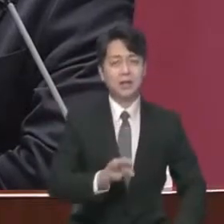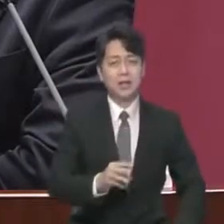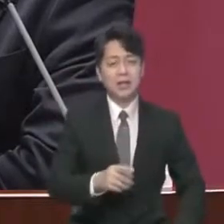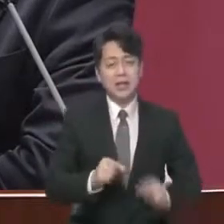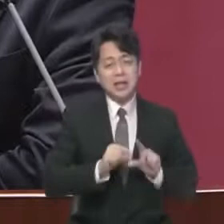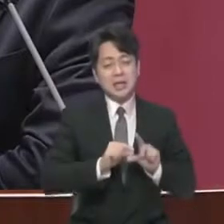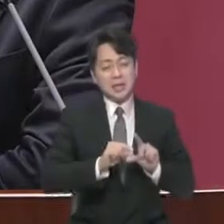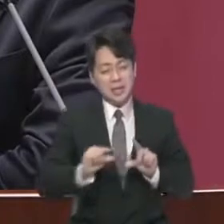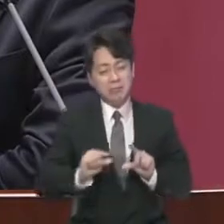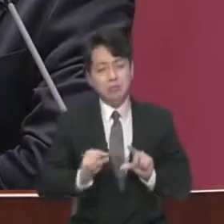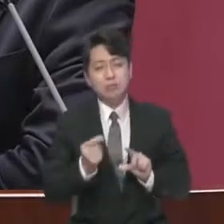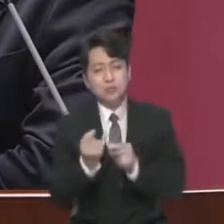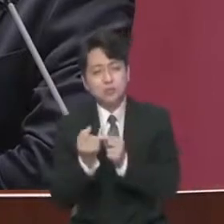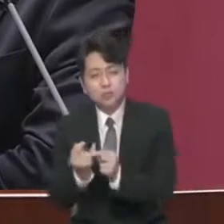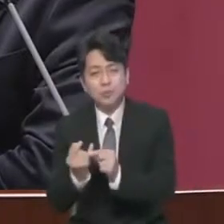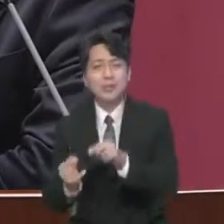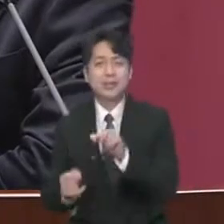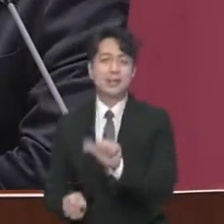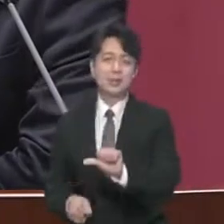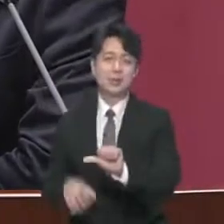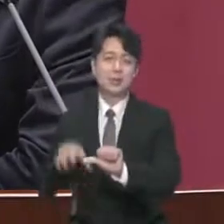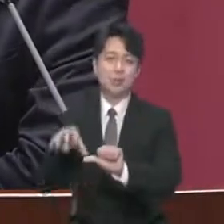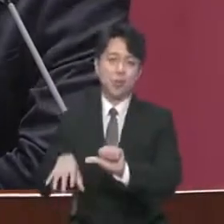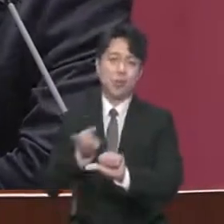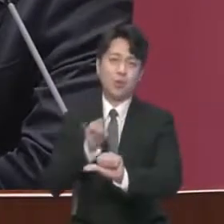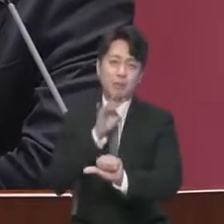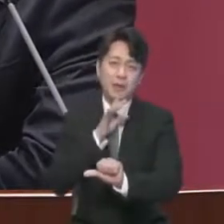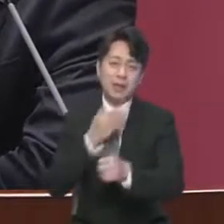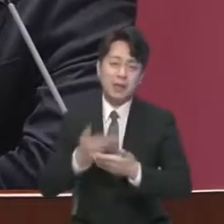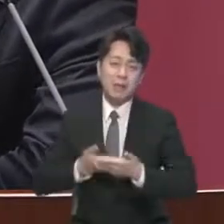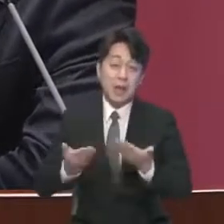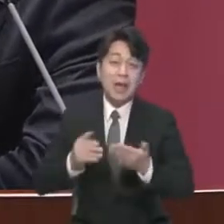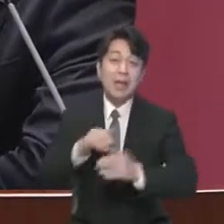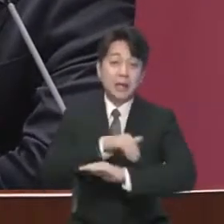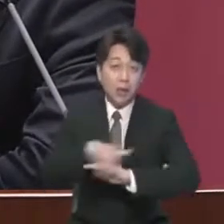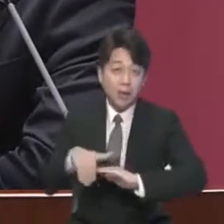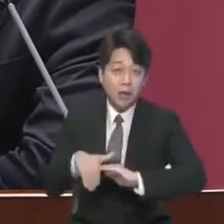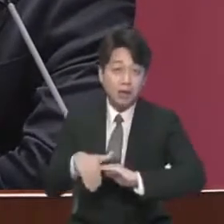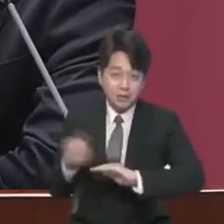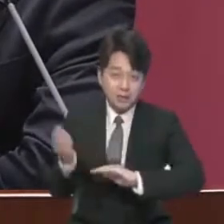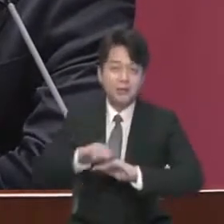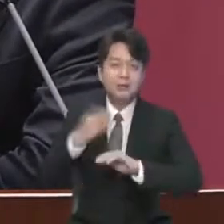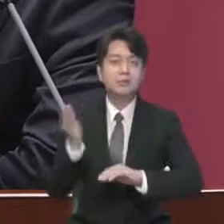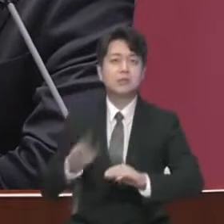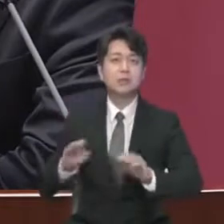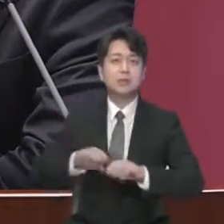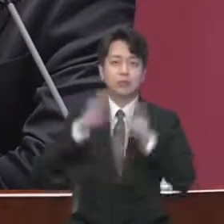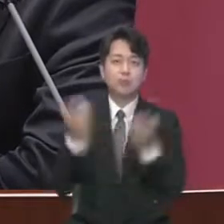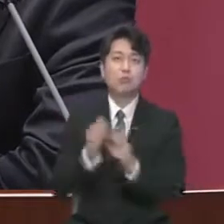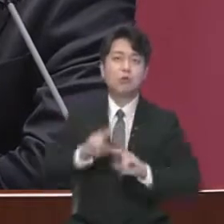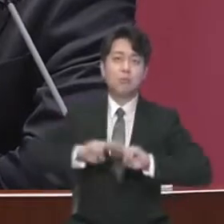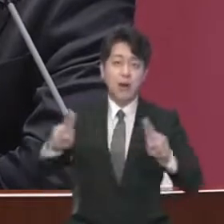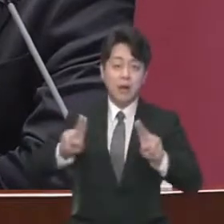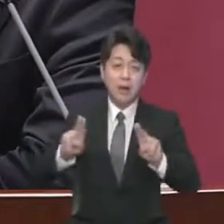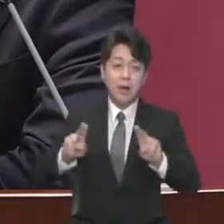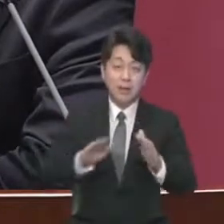더 많이 걱정하시지 않겠습니까? 있는 그대로 알려주시고 그리고 이것은 현장에서 다 이미 회수가